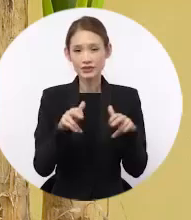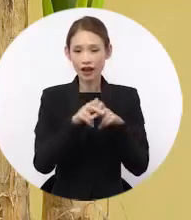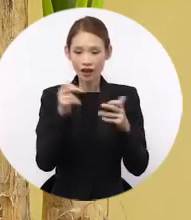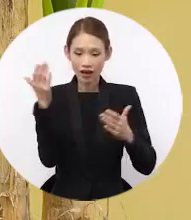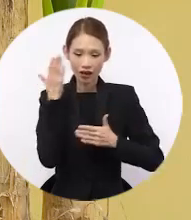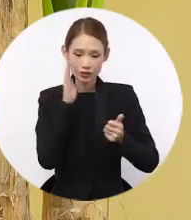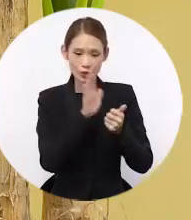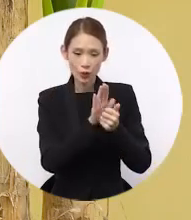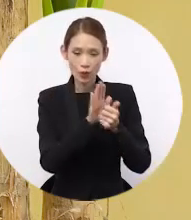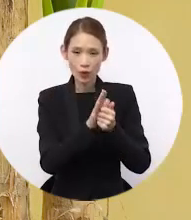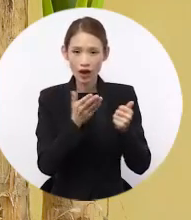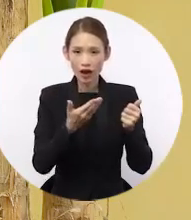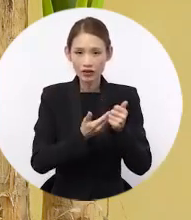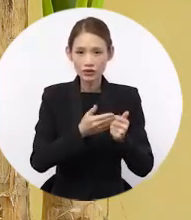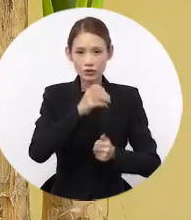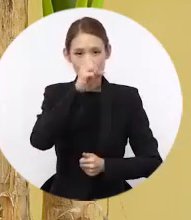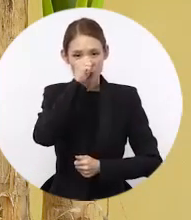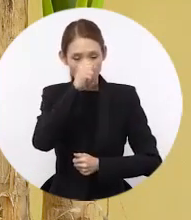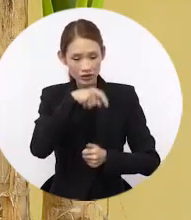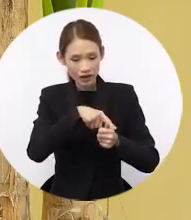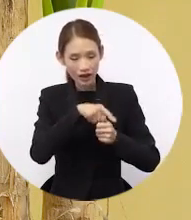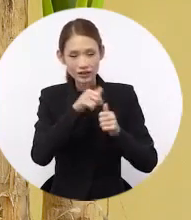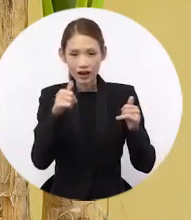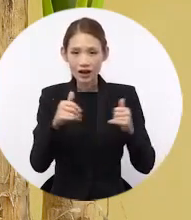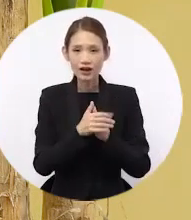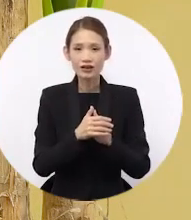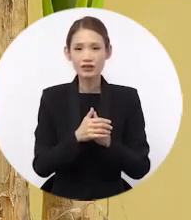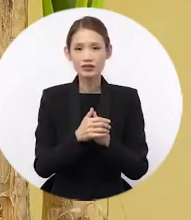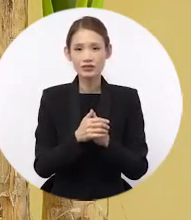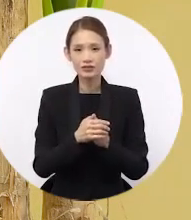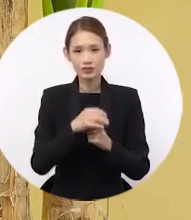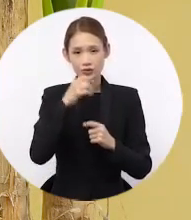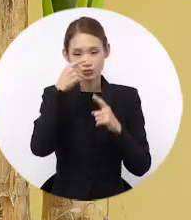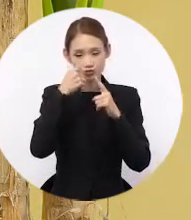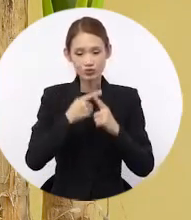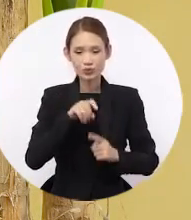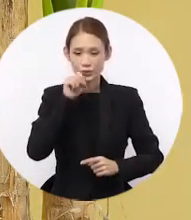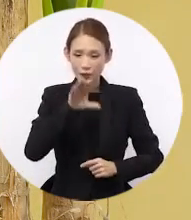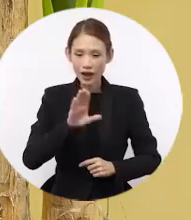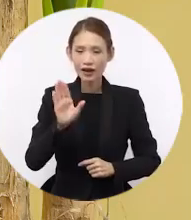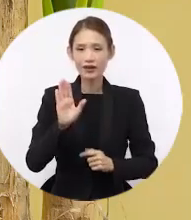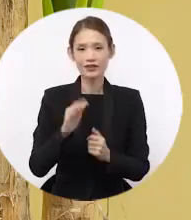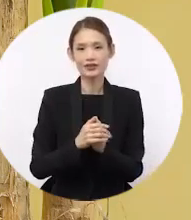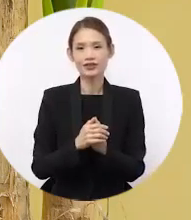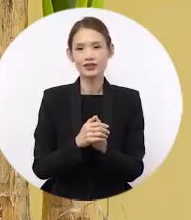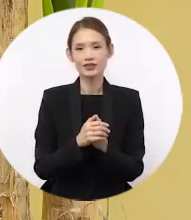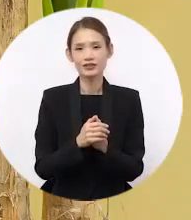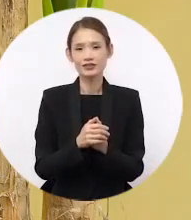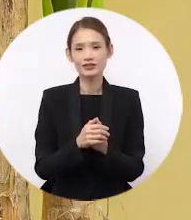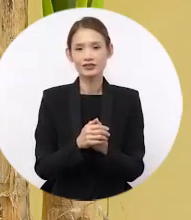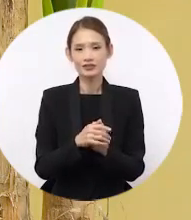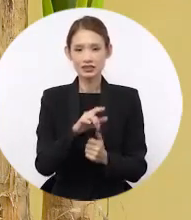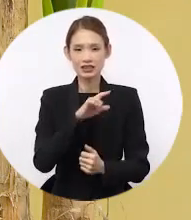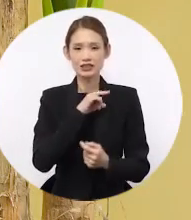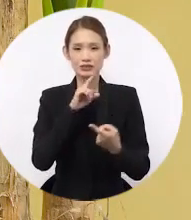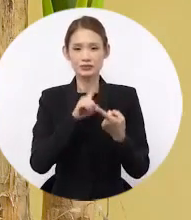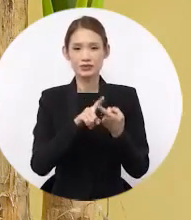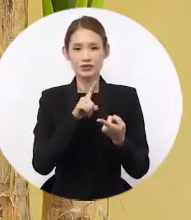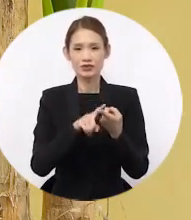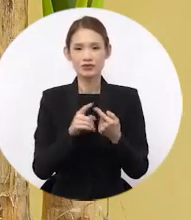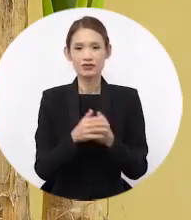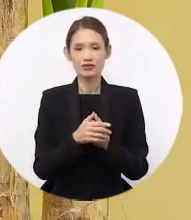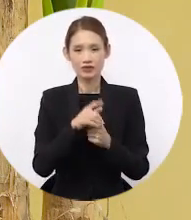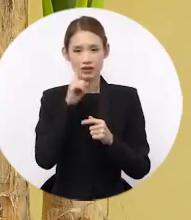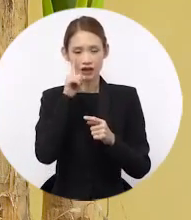사실 장애 학생을 돕는다고 해서 그 사람이 착하거나 좋은 사람이라고 무조건 말할 수 있는 건 아니거든요. 근데 이